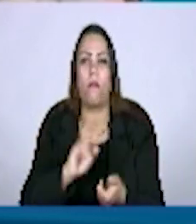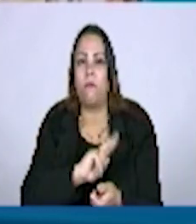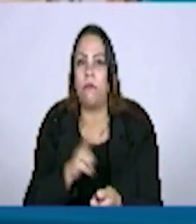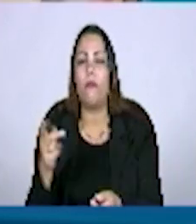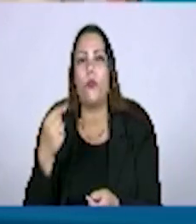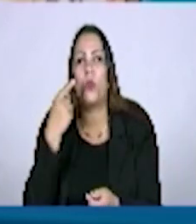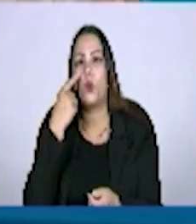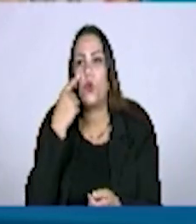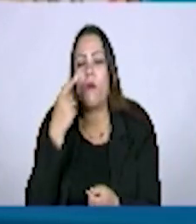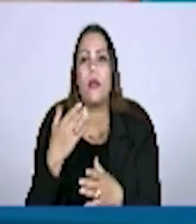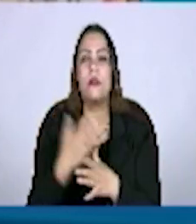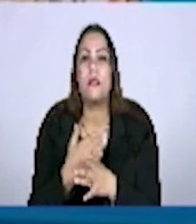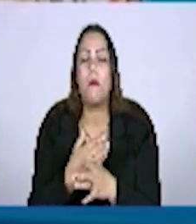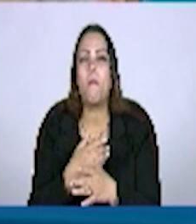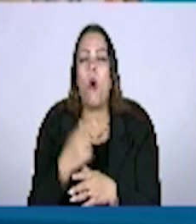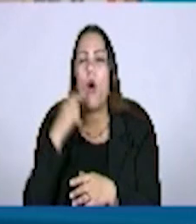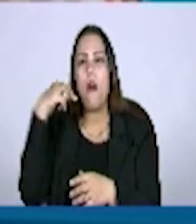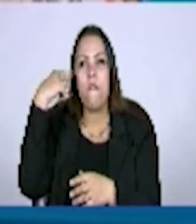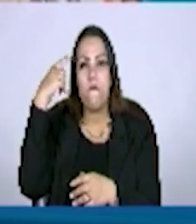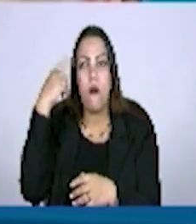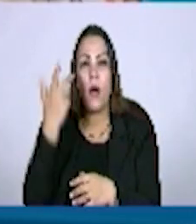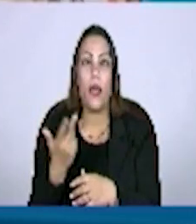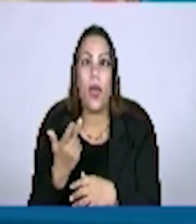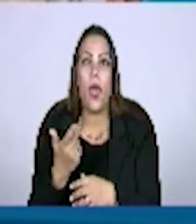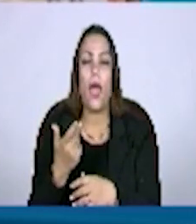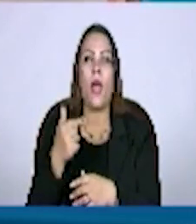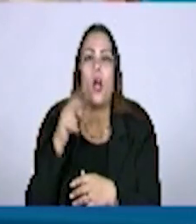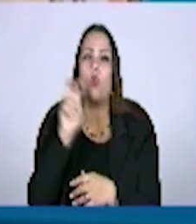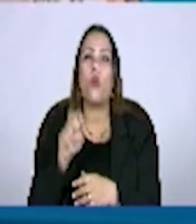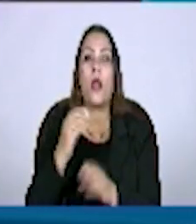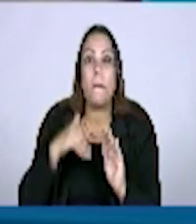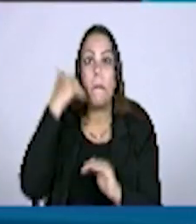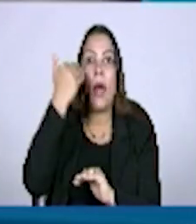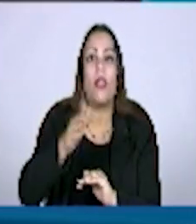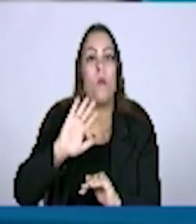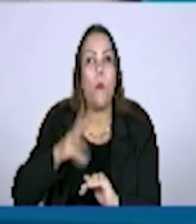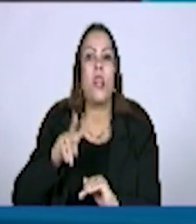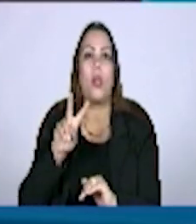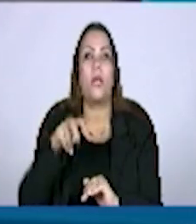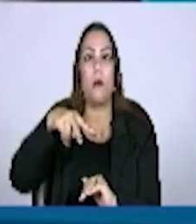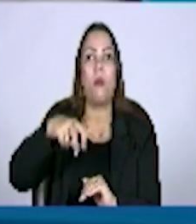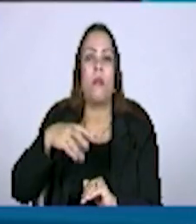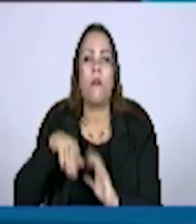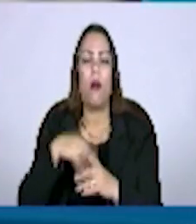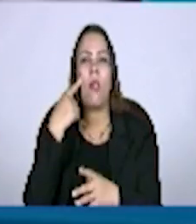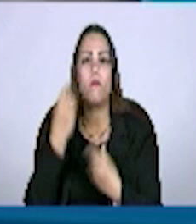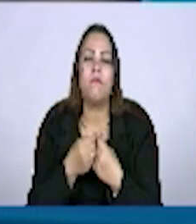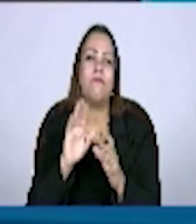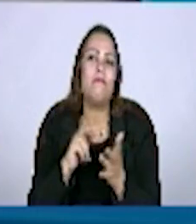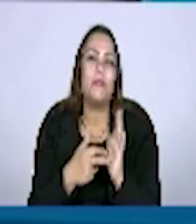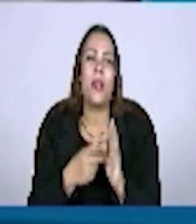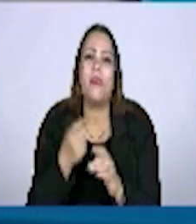وخلافه نتيجه تقديرها المغالى فيه لسعر الدولار في فتره من الفترات دي دلوقتي